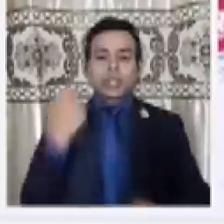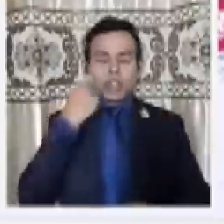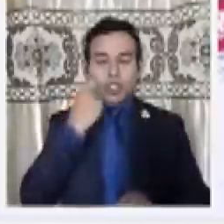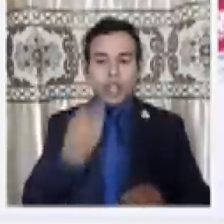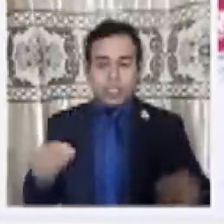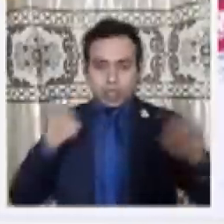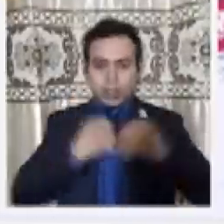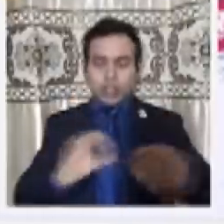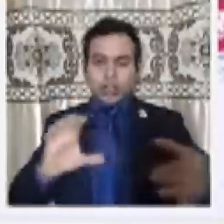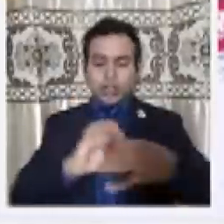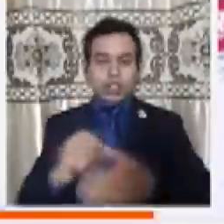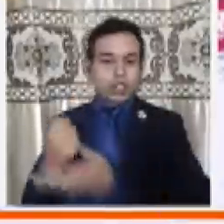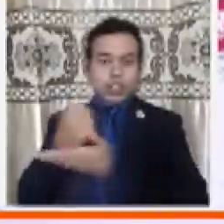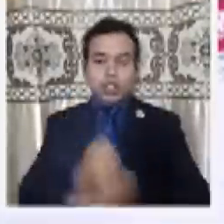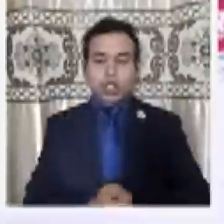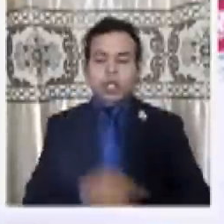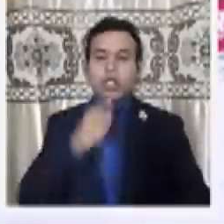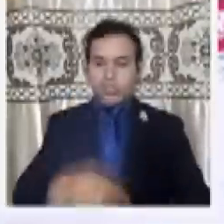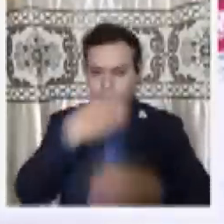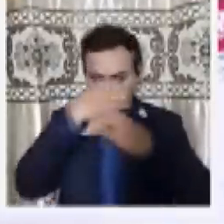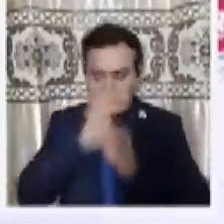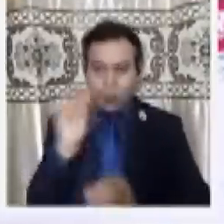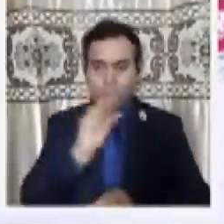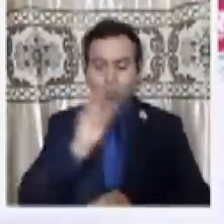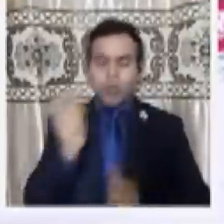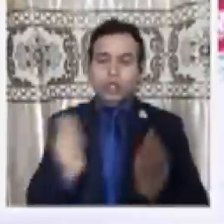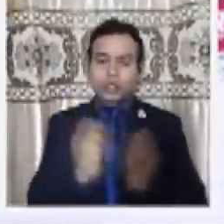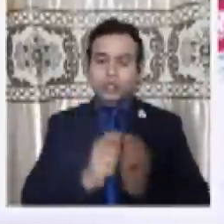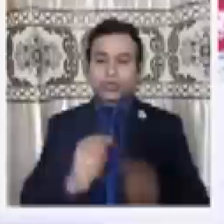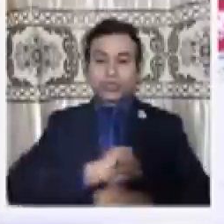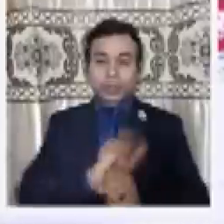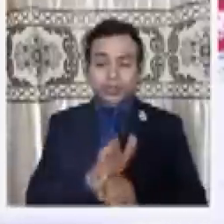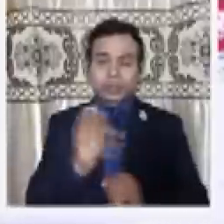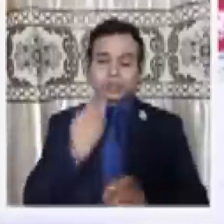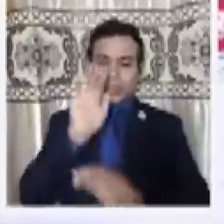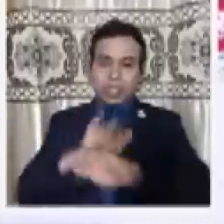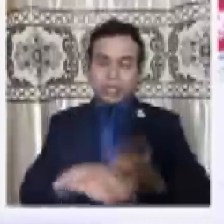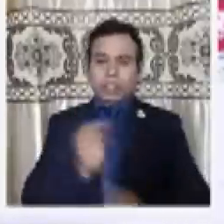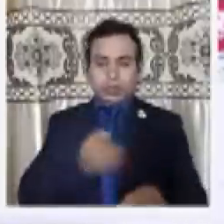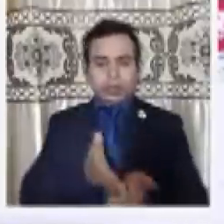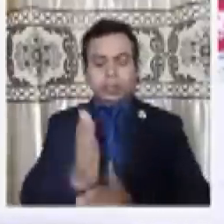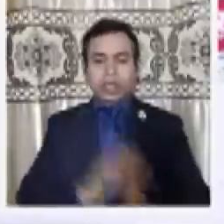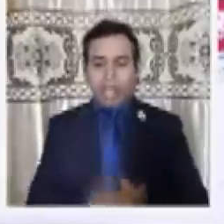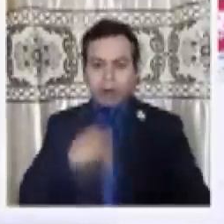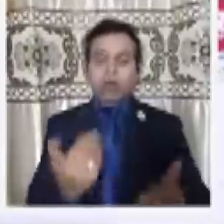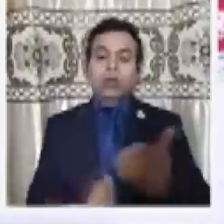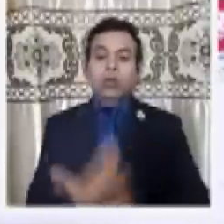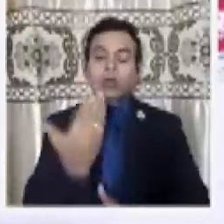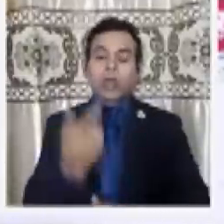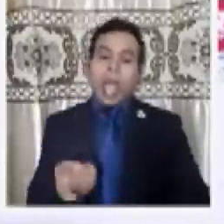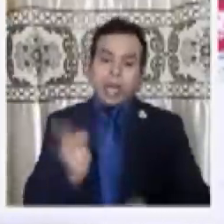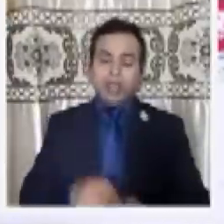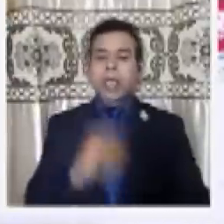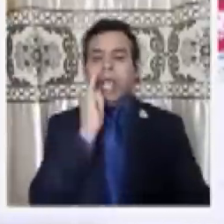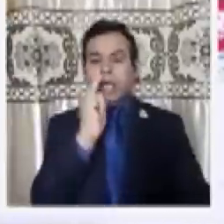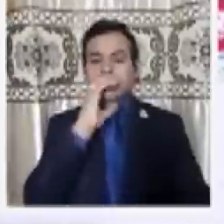আইসিডিআরবি সরকারি সহায়তায় একটি ল্যাব প্রথম থেকেই পরিচালনা করছে।